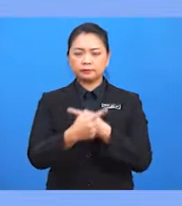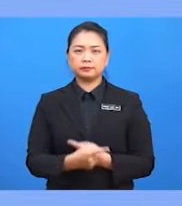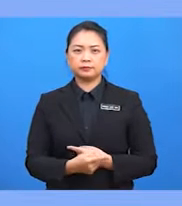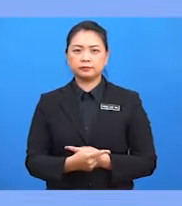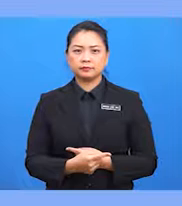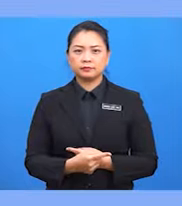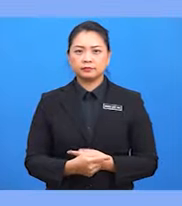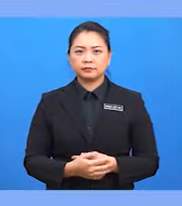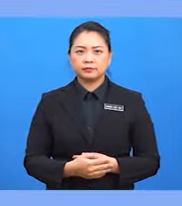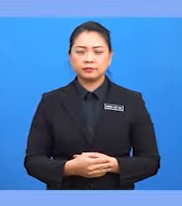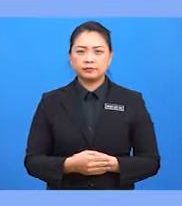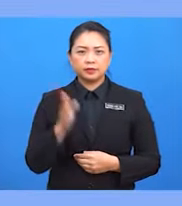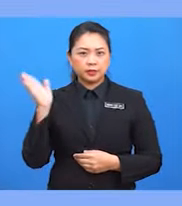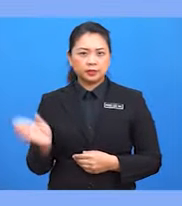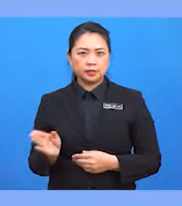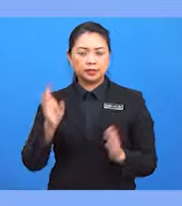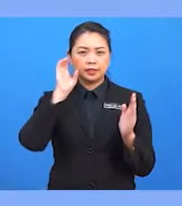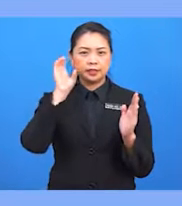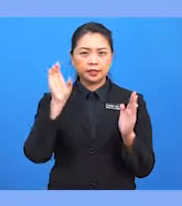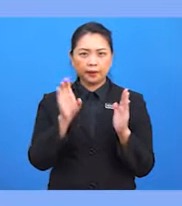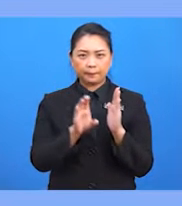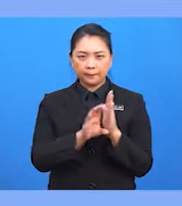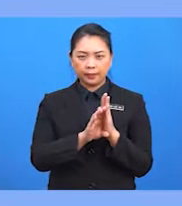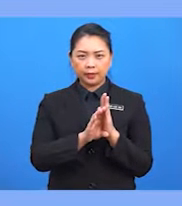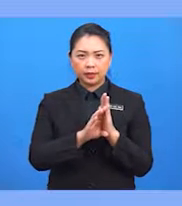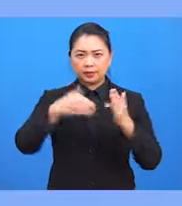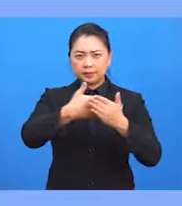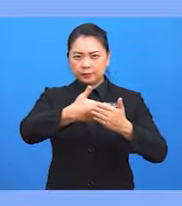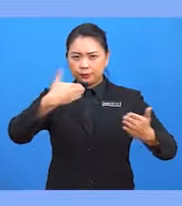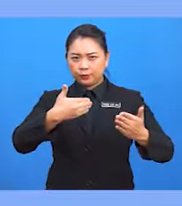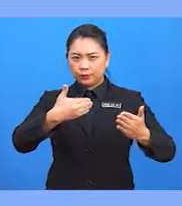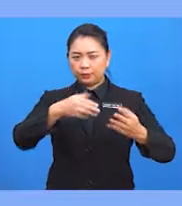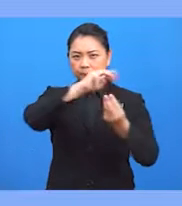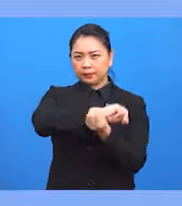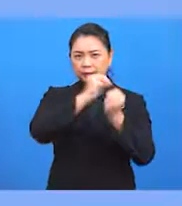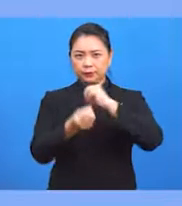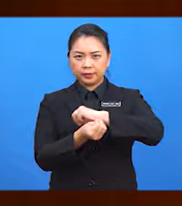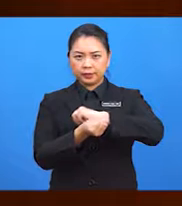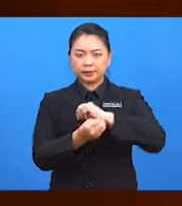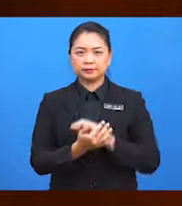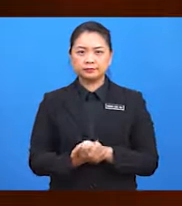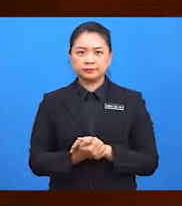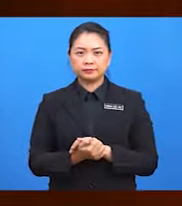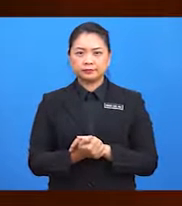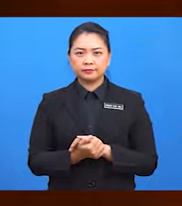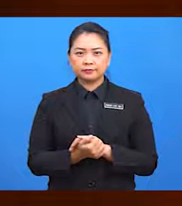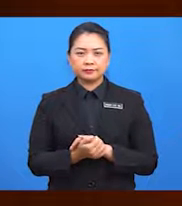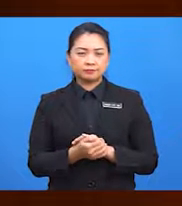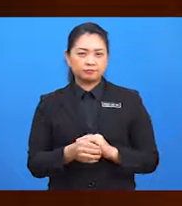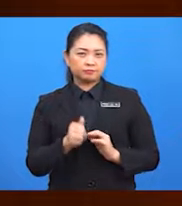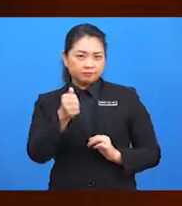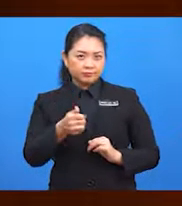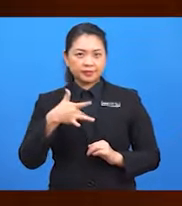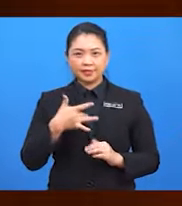Ini pula gambar Joseph Stalin sebelum dimanipulasi ataupun disuperimpose. Anda rasa apa yang